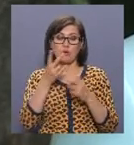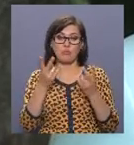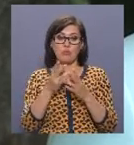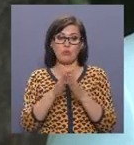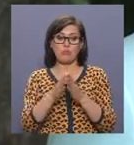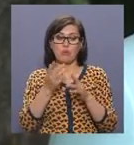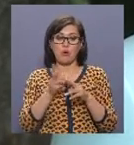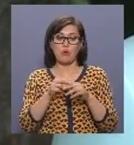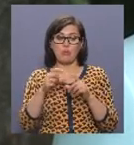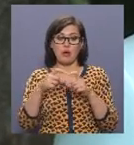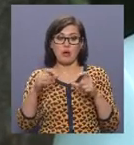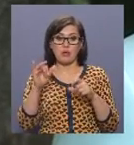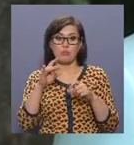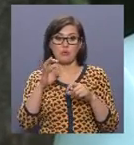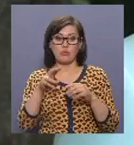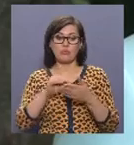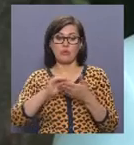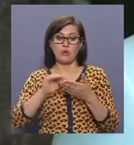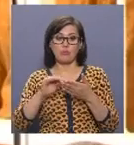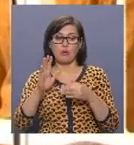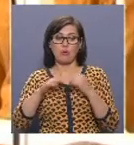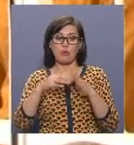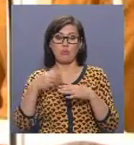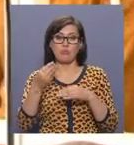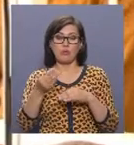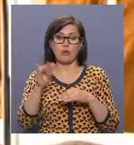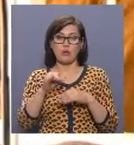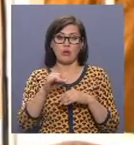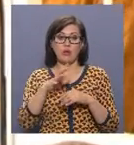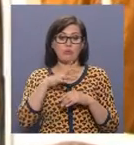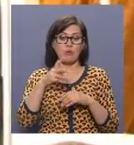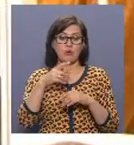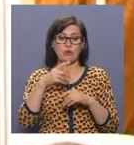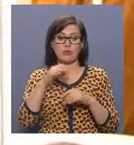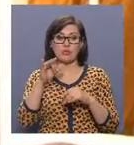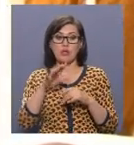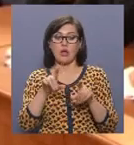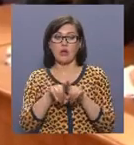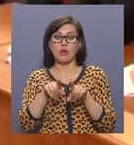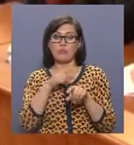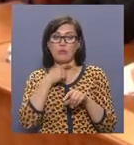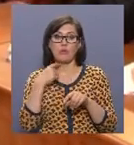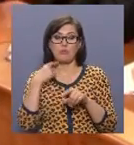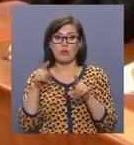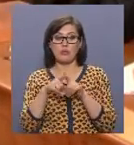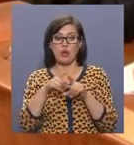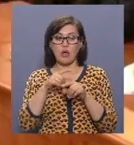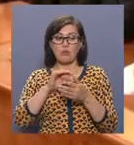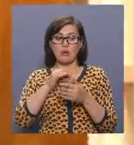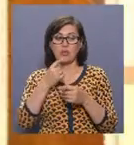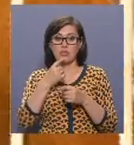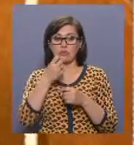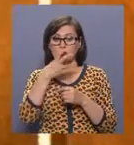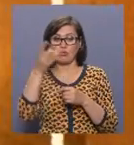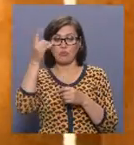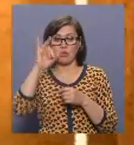сұраған. Кейін картасымен пин-кодын жазып беріпті солардың қолына. Жүзі жылы сөзім айда келіншекті талдықорғандықтар тілші ретінде жақсы танитын